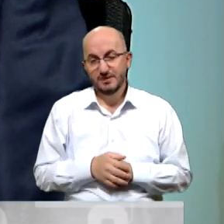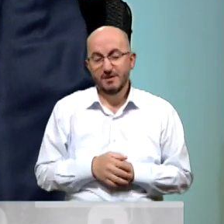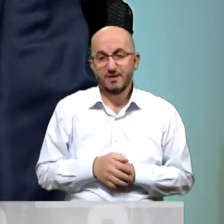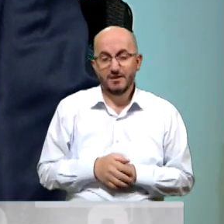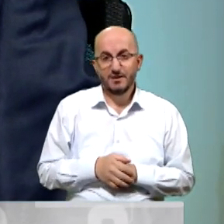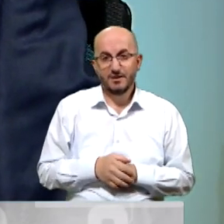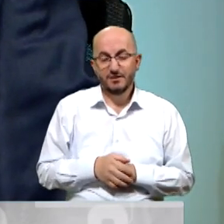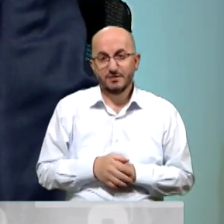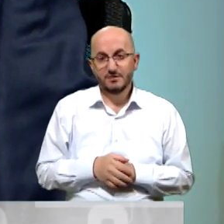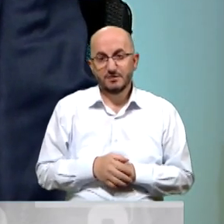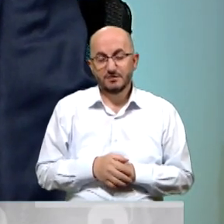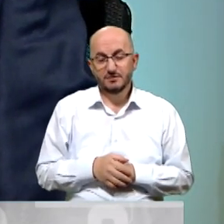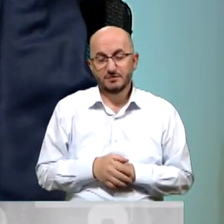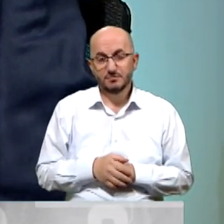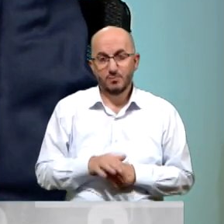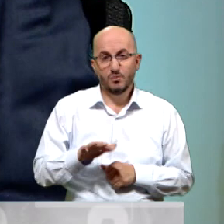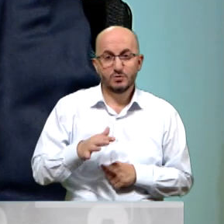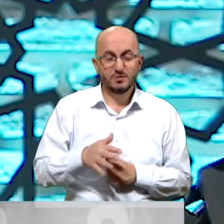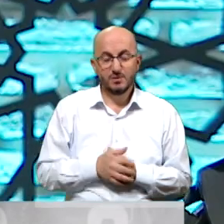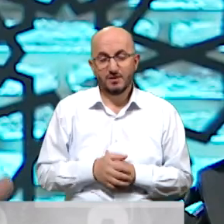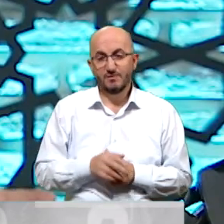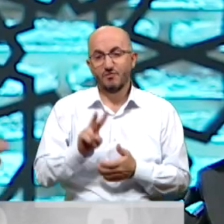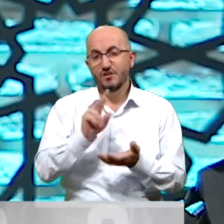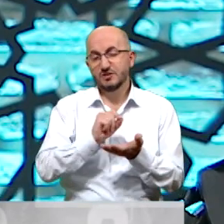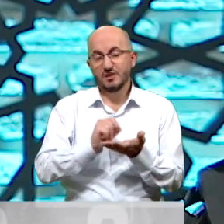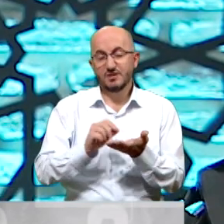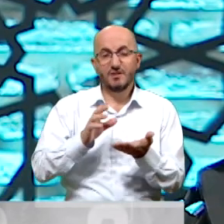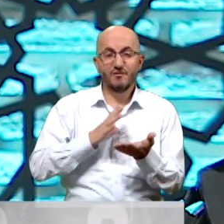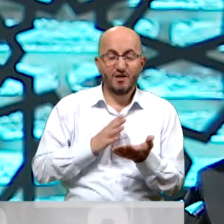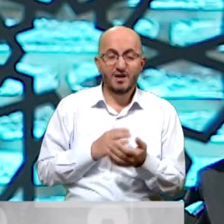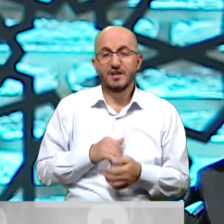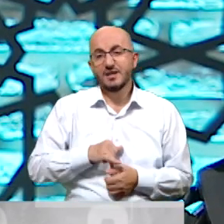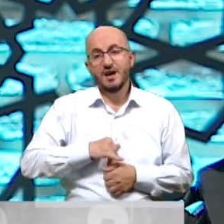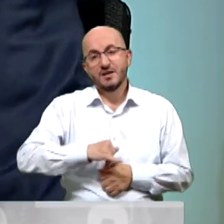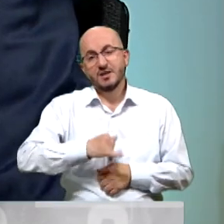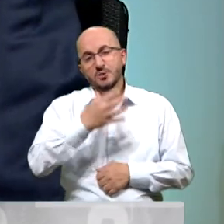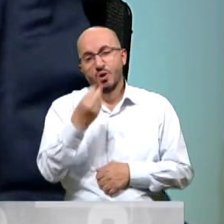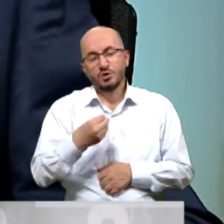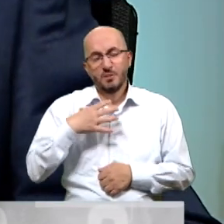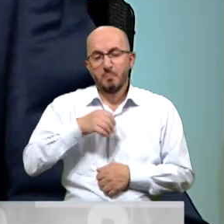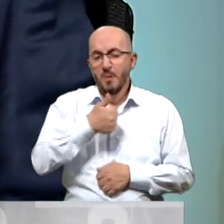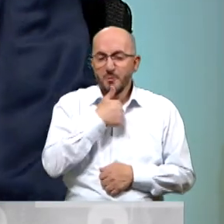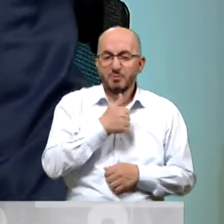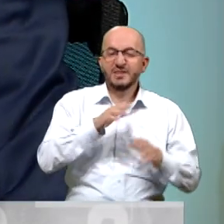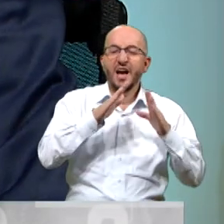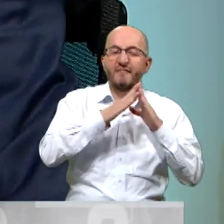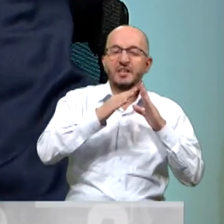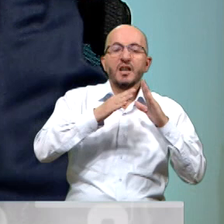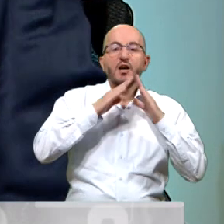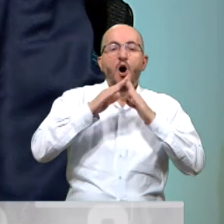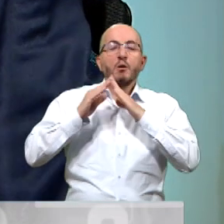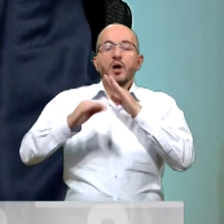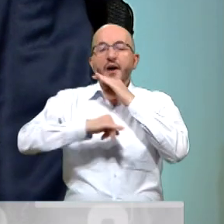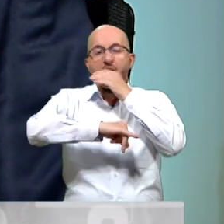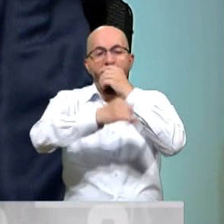işte muhtemelen yanımızda, belki vasiyetleri falan vardı. Veya yanımızda istiyoruz. Babamız evimizin,